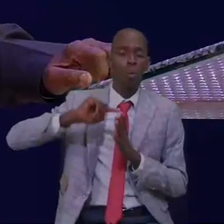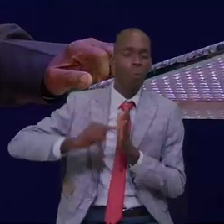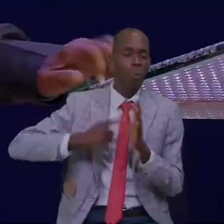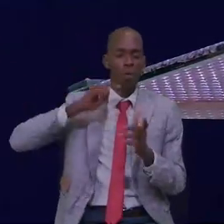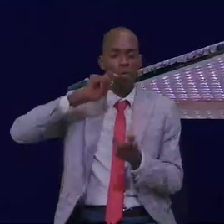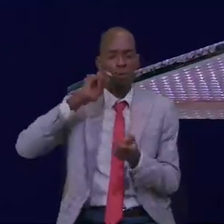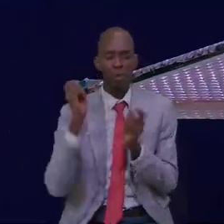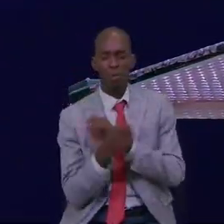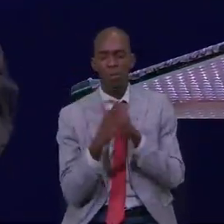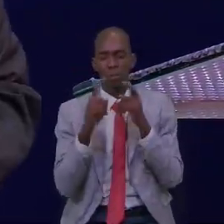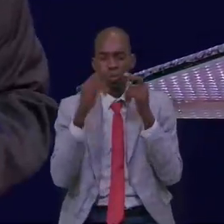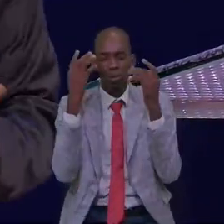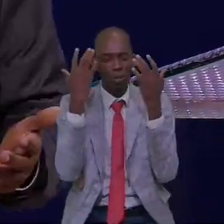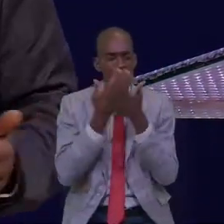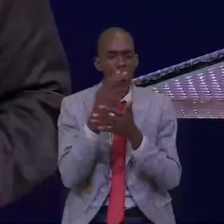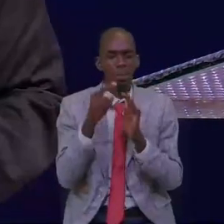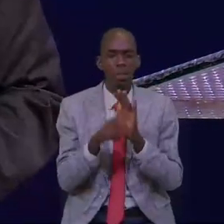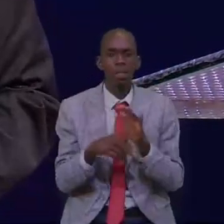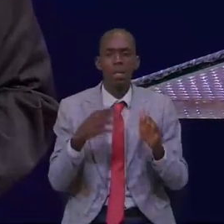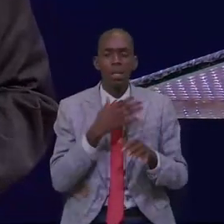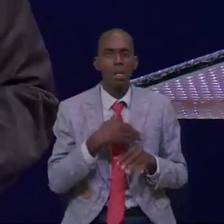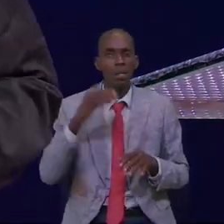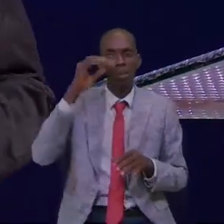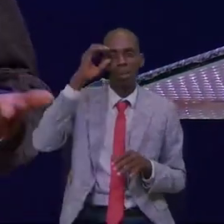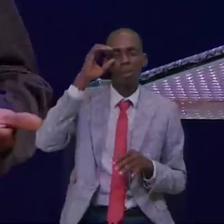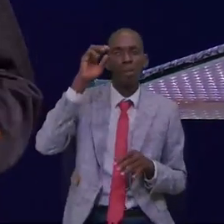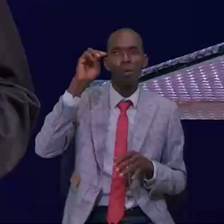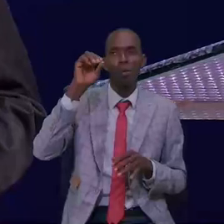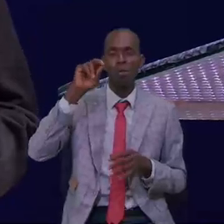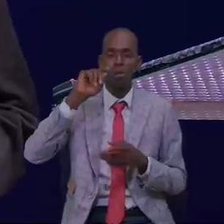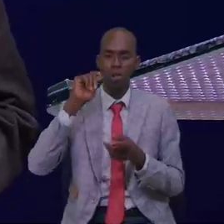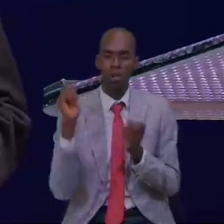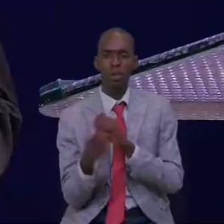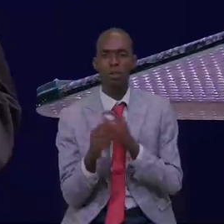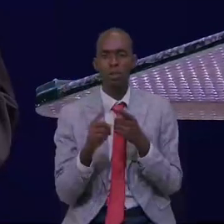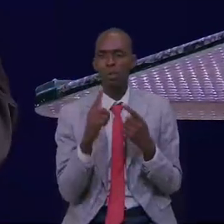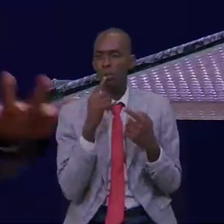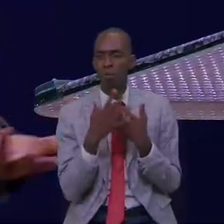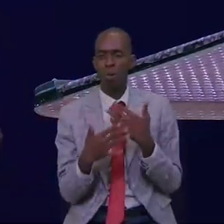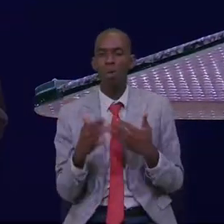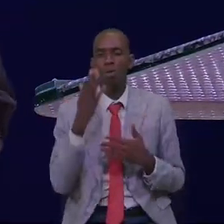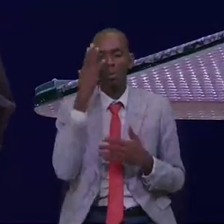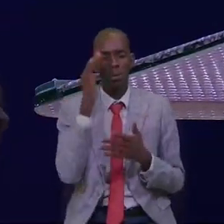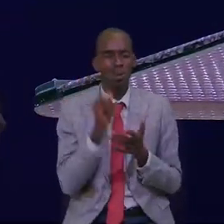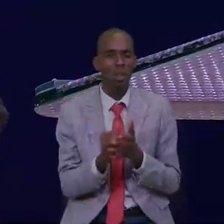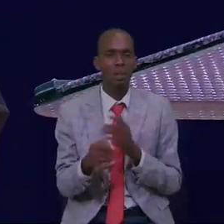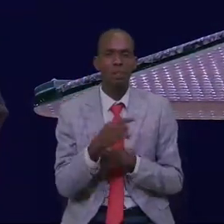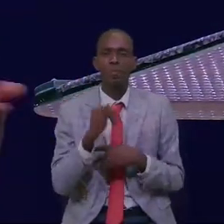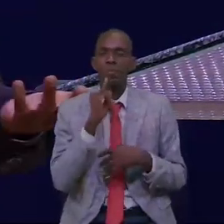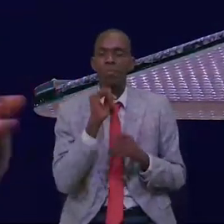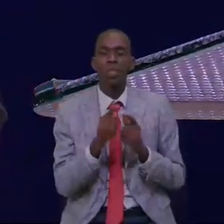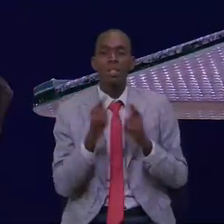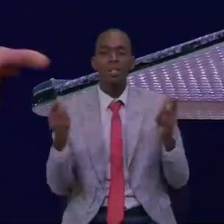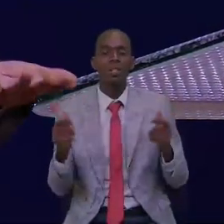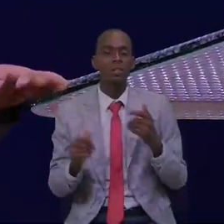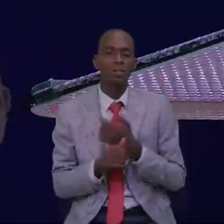soleil va s'obscurcir. Et le soleil la lune va se transformer en sang,